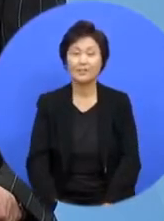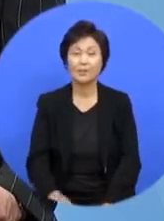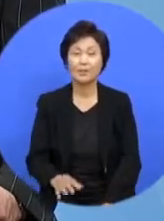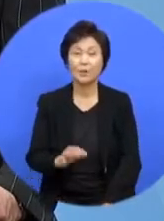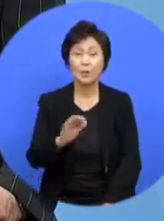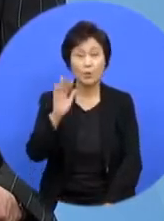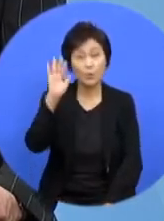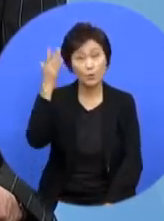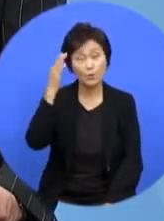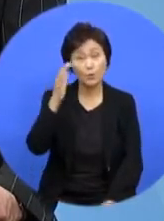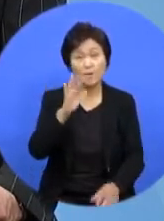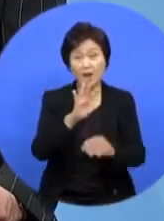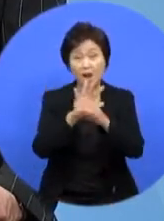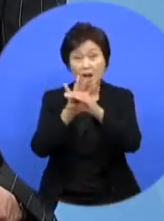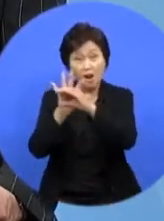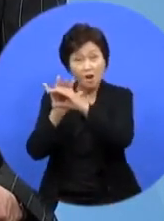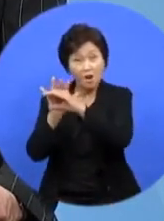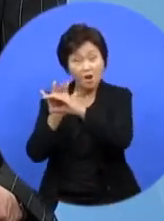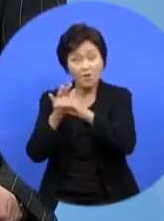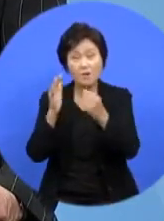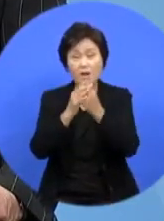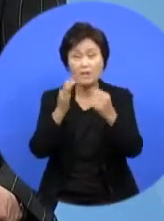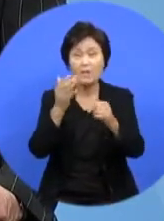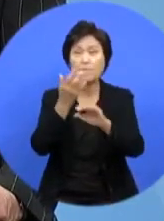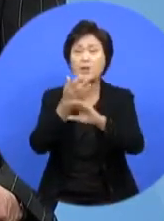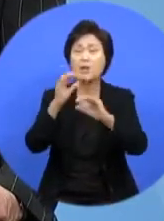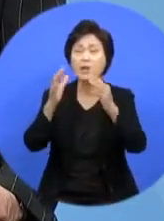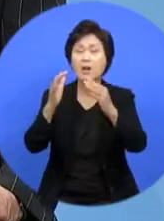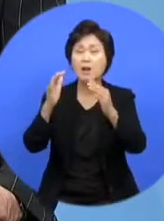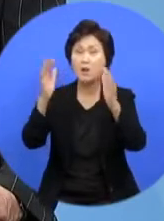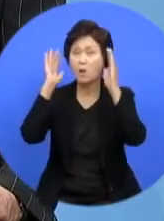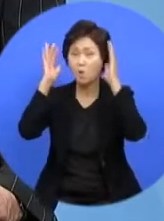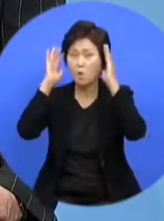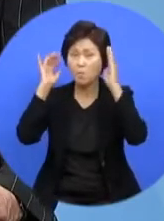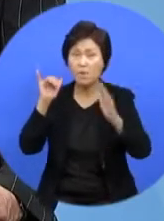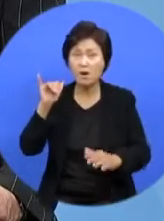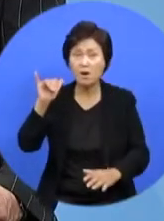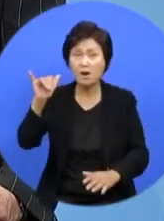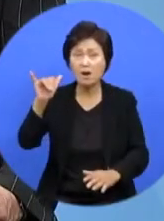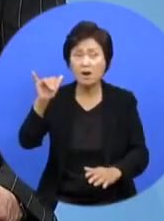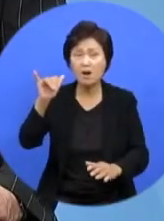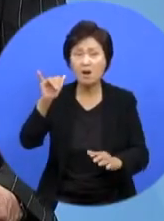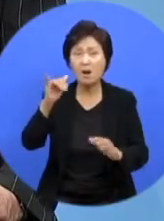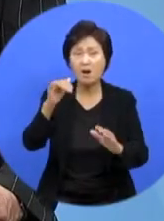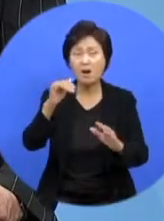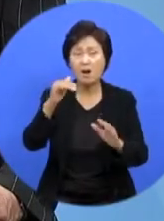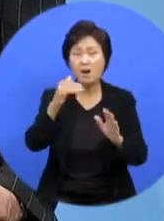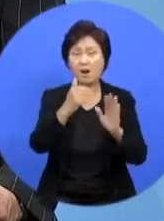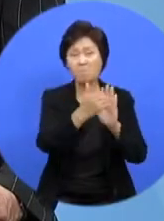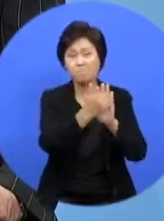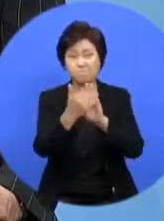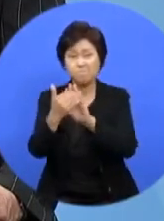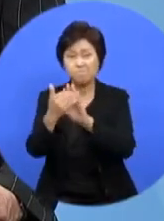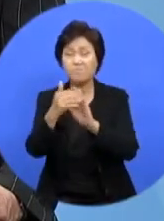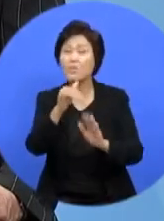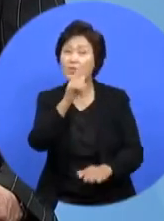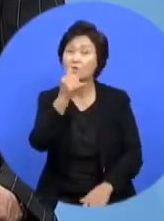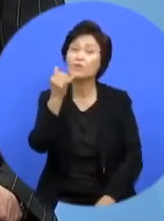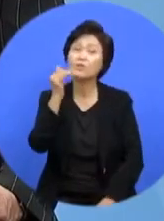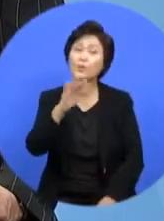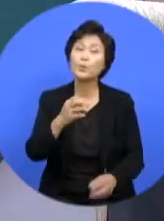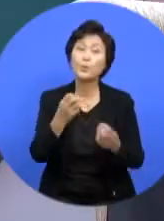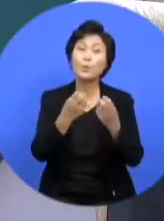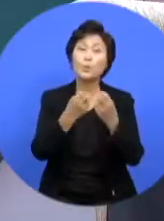때문에 해외 유학이라는 길들이 조금 막혀 있는데 그 부분은 어떻게 그러면 하고 계세요?